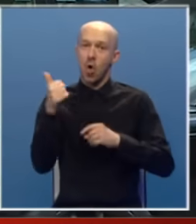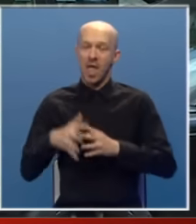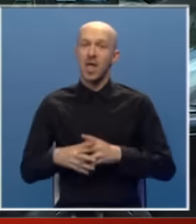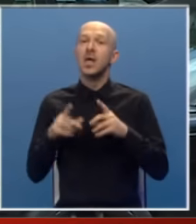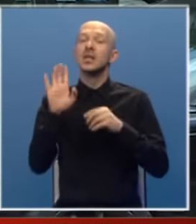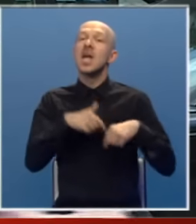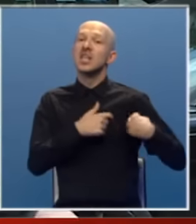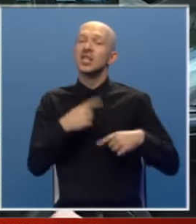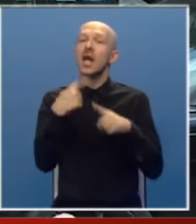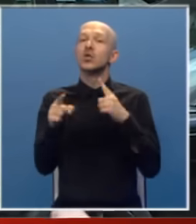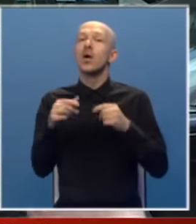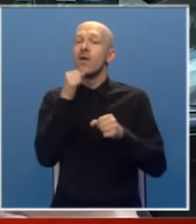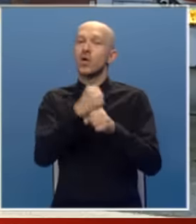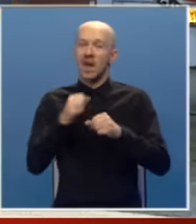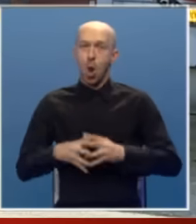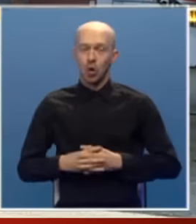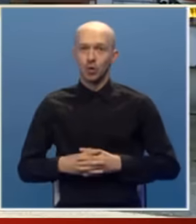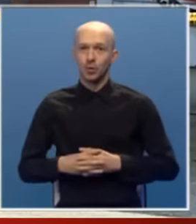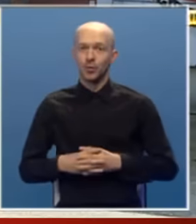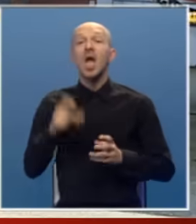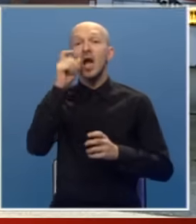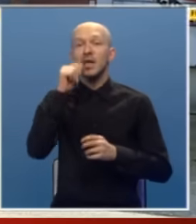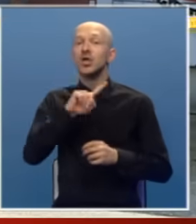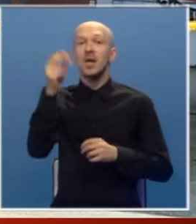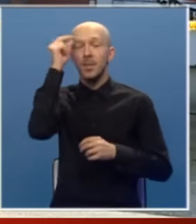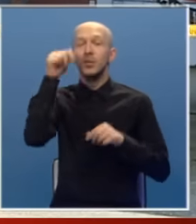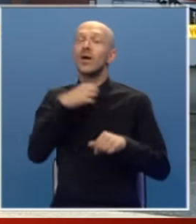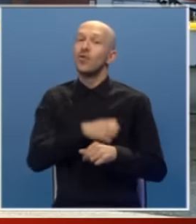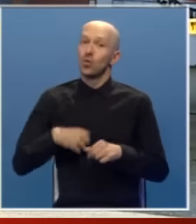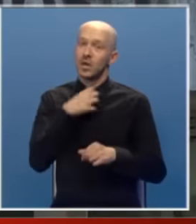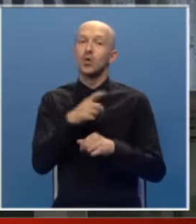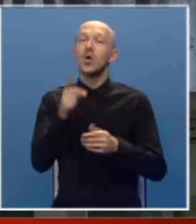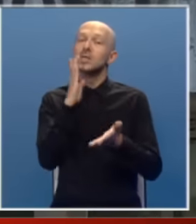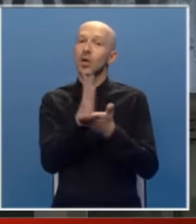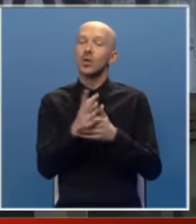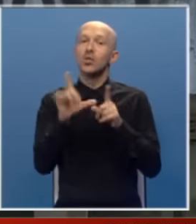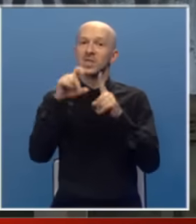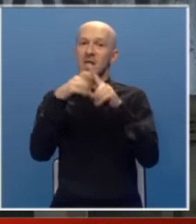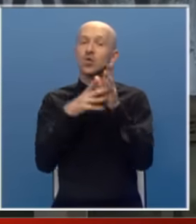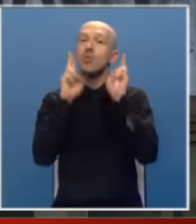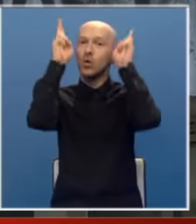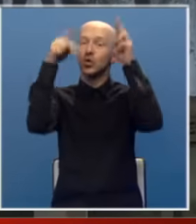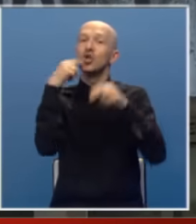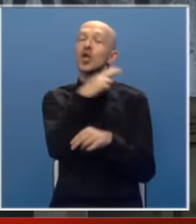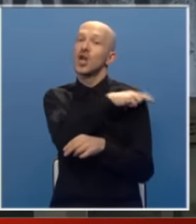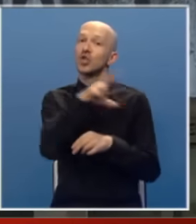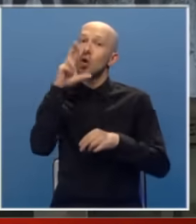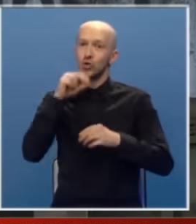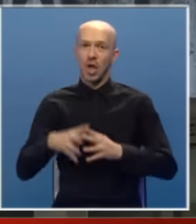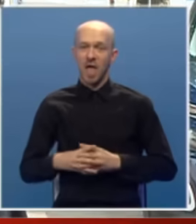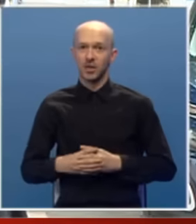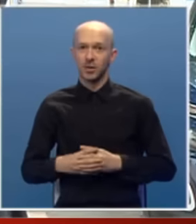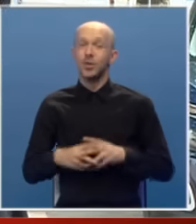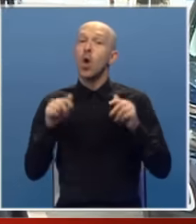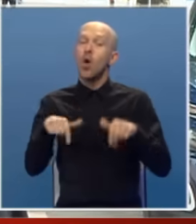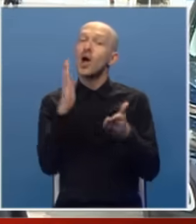ta inicirajuća kulminiralo. Građani ne pamte ovakvu tragediju koja se dogodila u Sanskom mostu, kaže načelnik opštine.